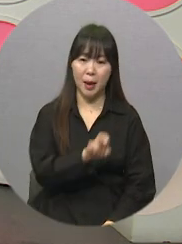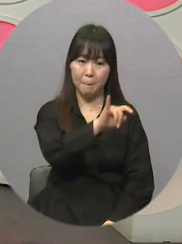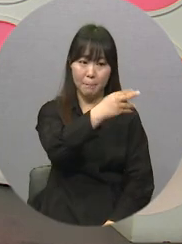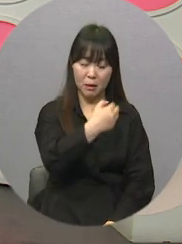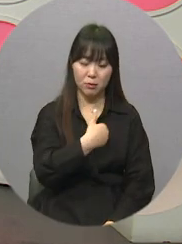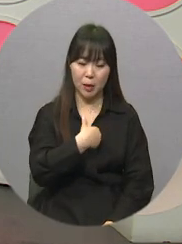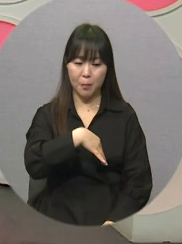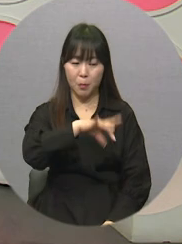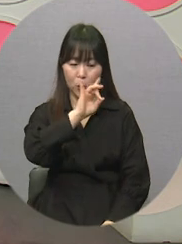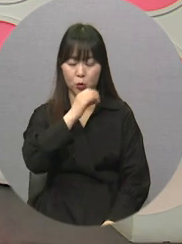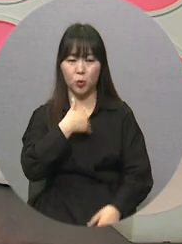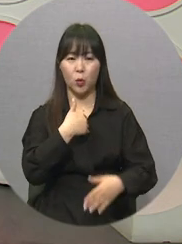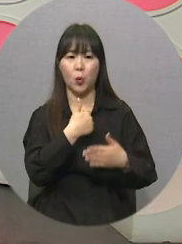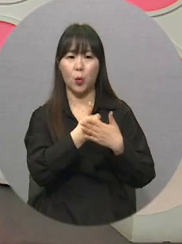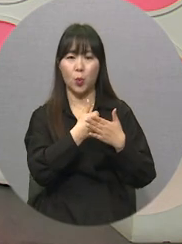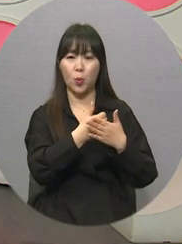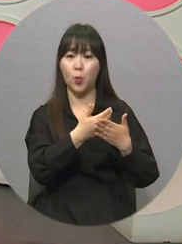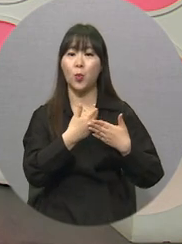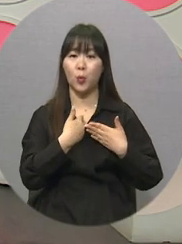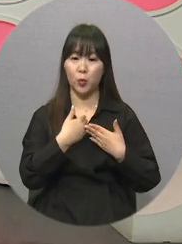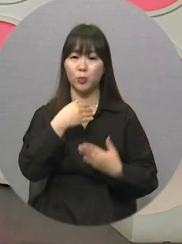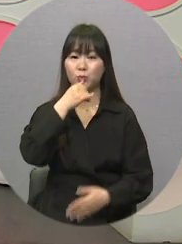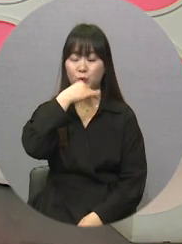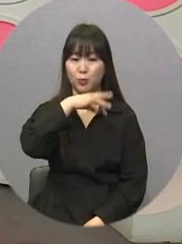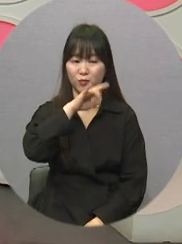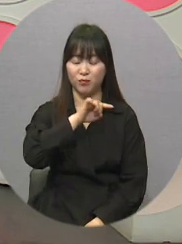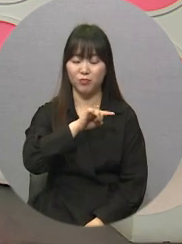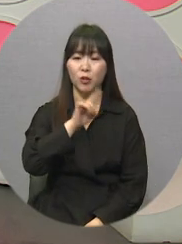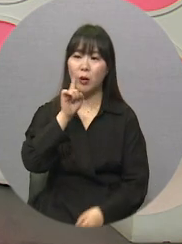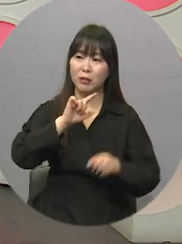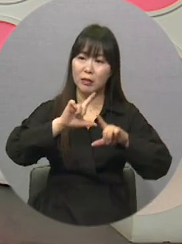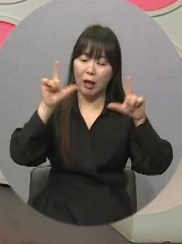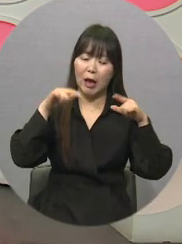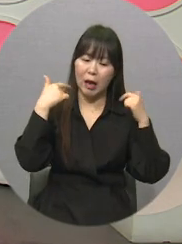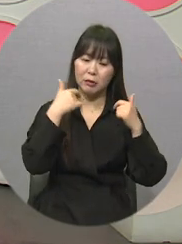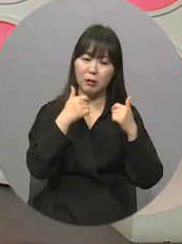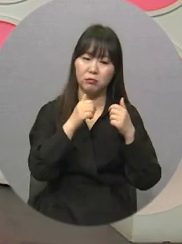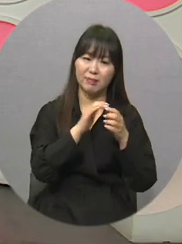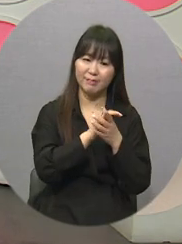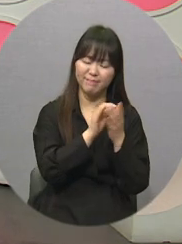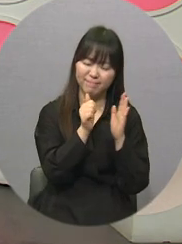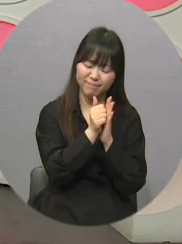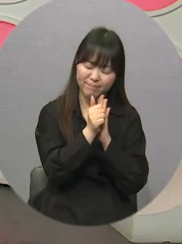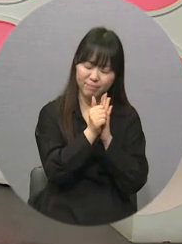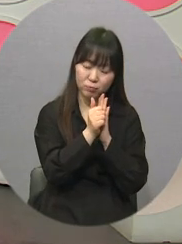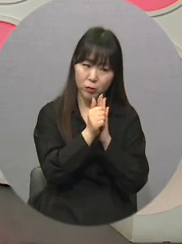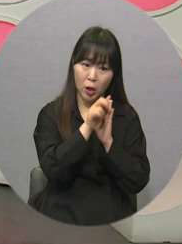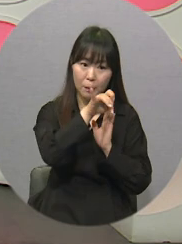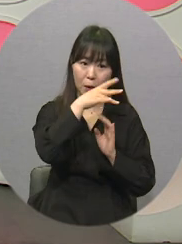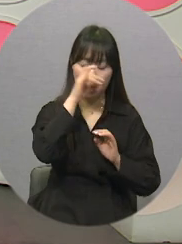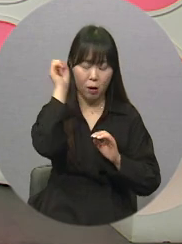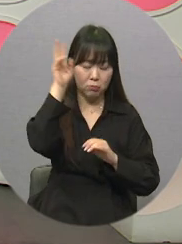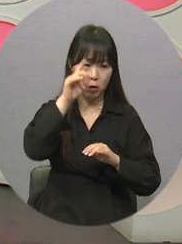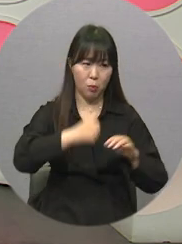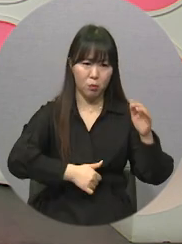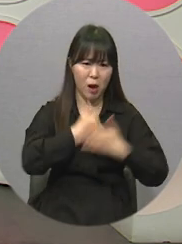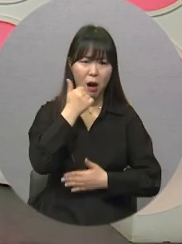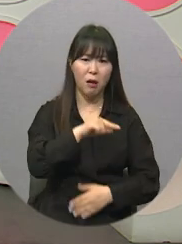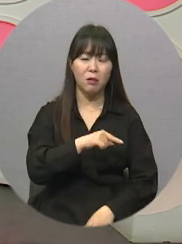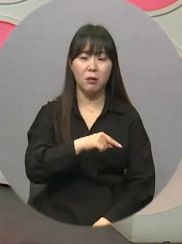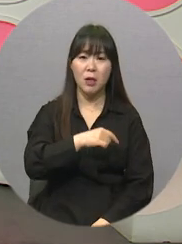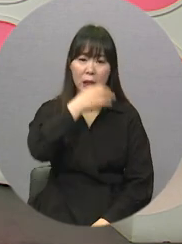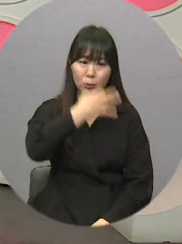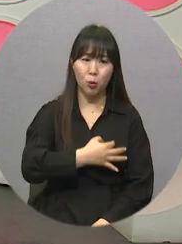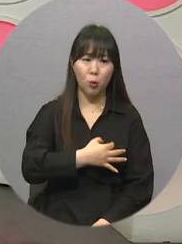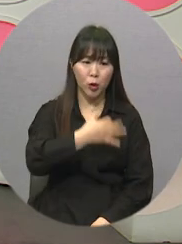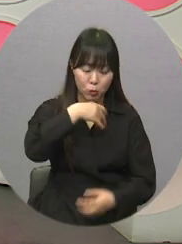제게 먼저 도움의 손길을 내밀곤 했습니다. 어느 날 늘 친절했던 멜이 처음으로 화를 냈습니다.